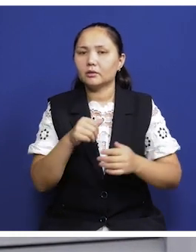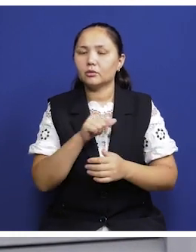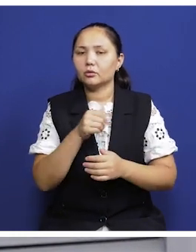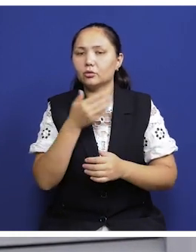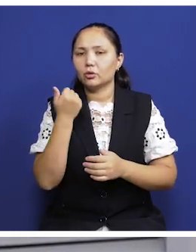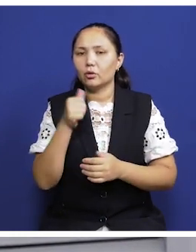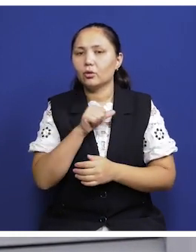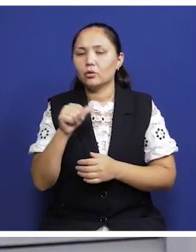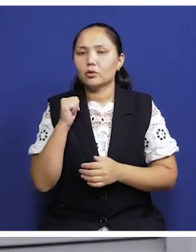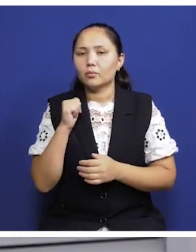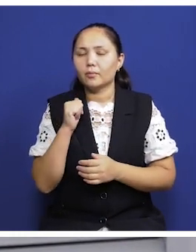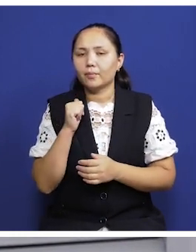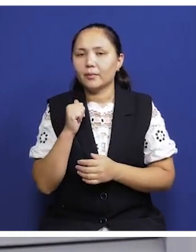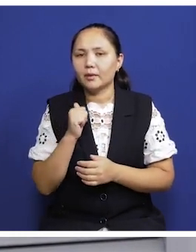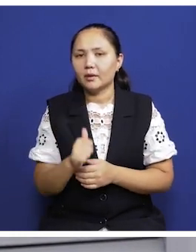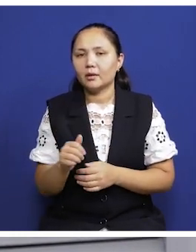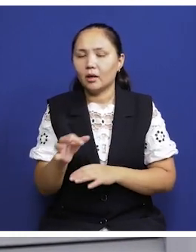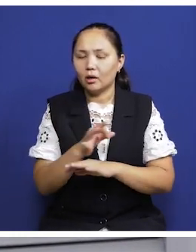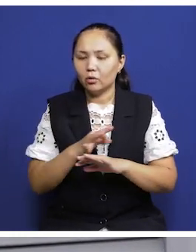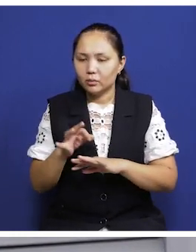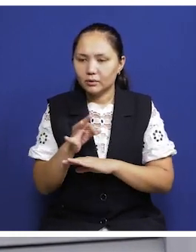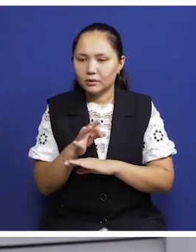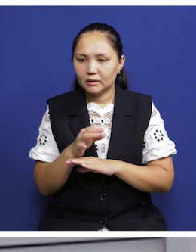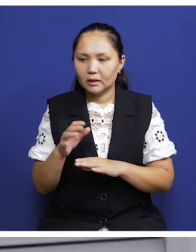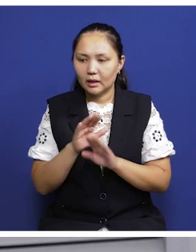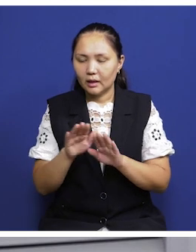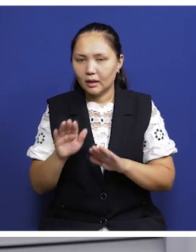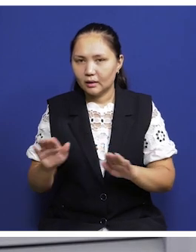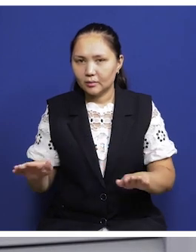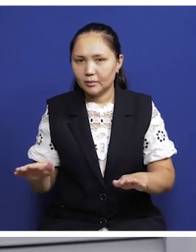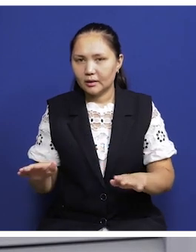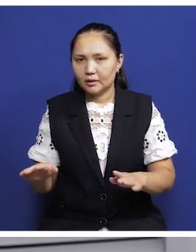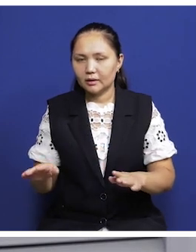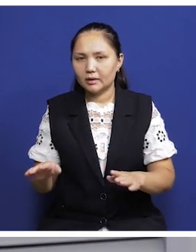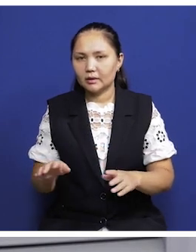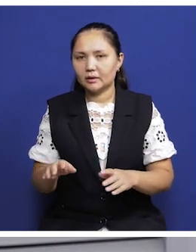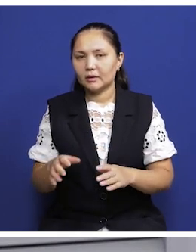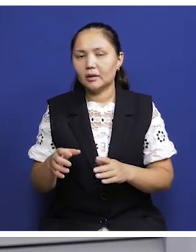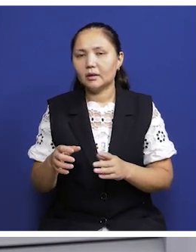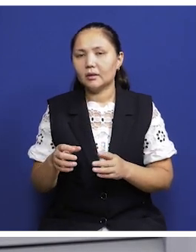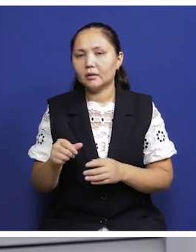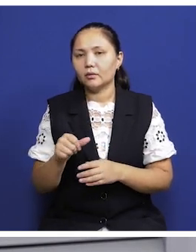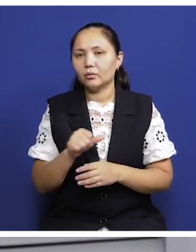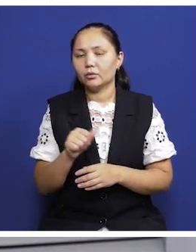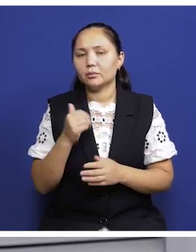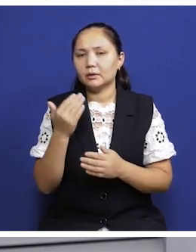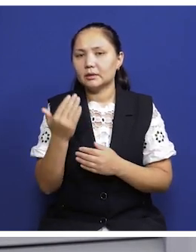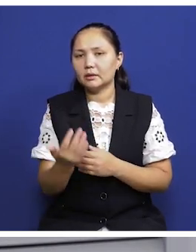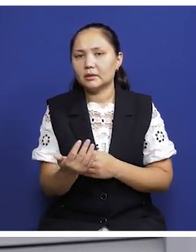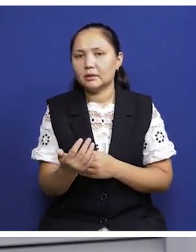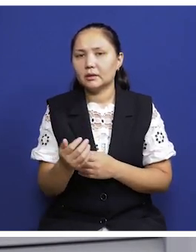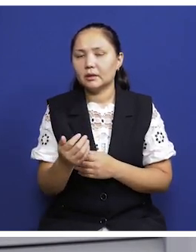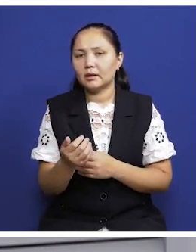басым, мен осы күлді ауданның халқының арасында осылардың атынан өзім сізге,